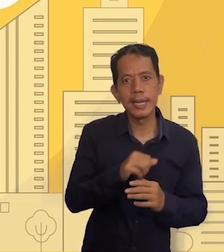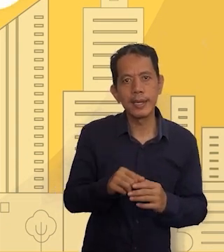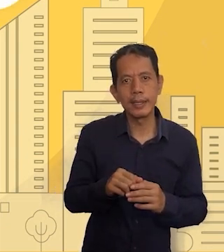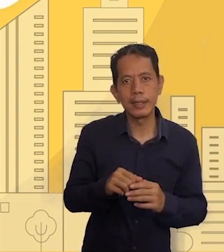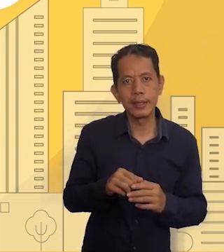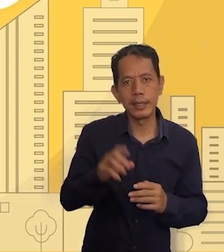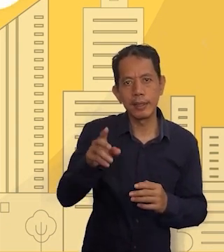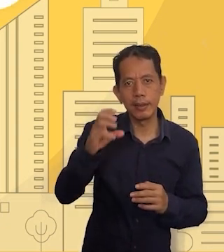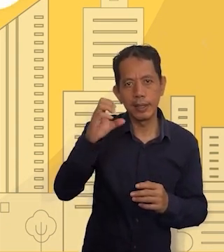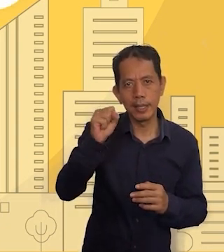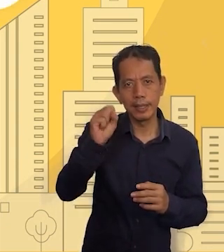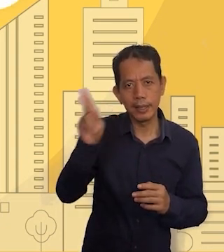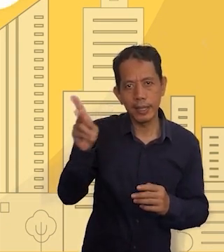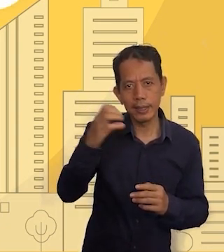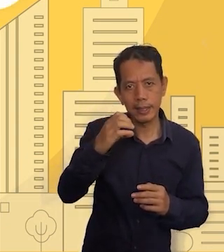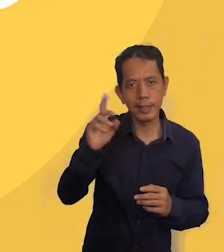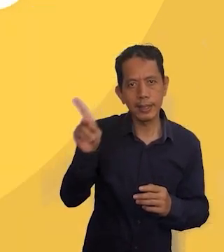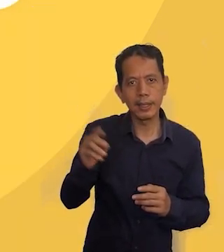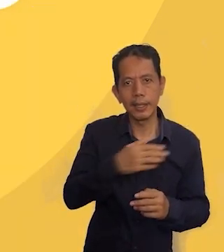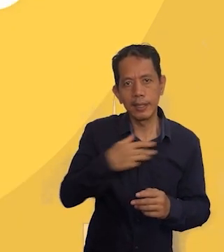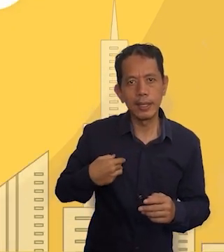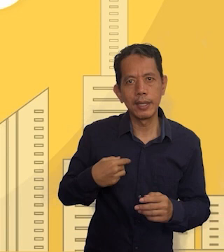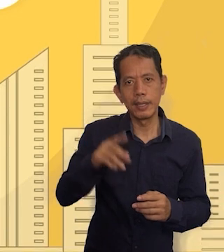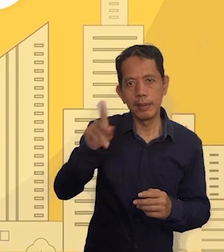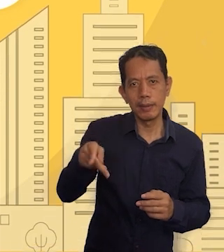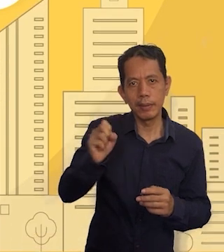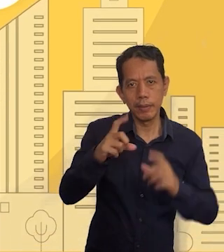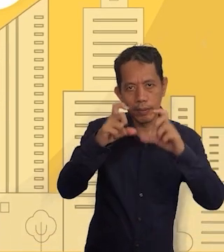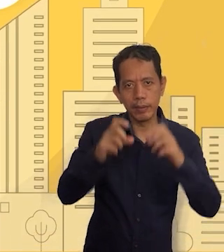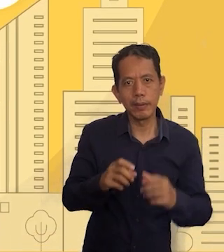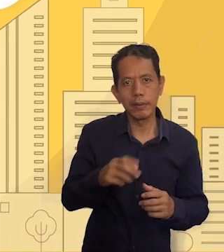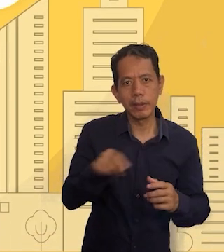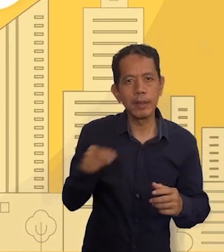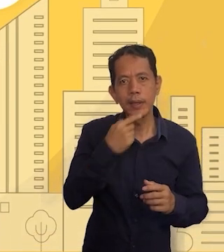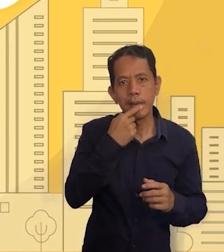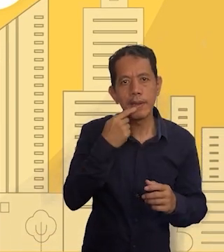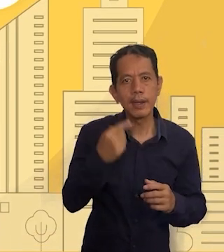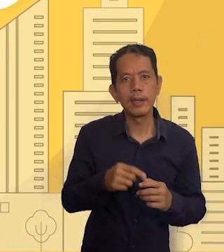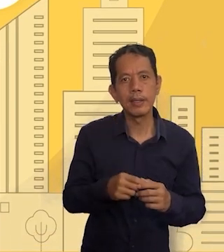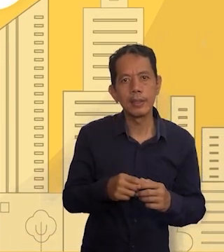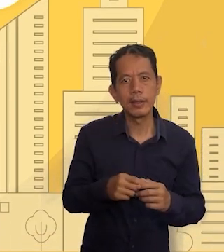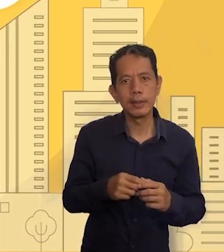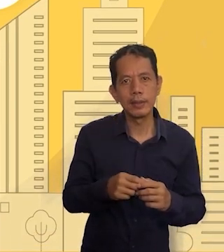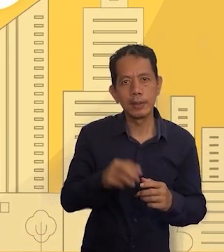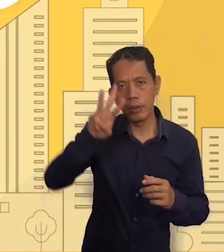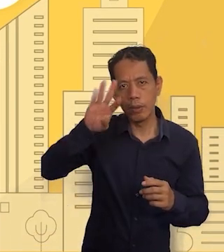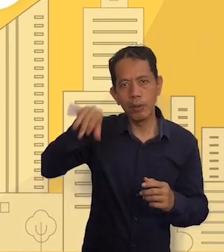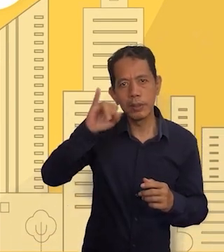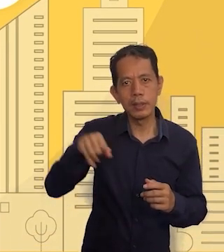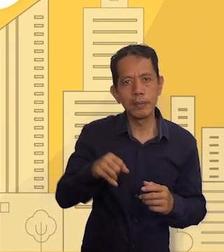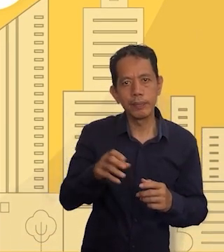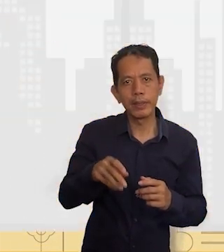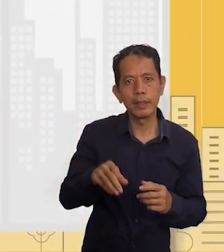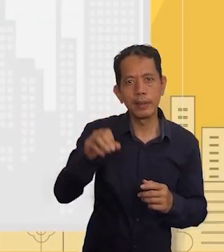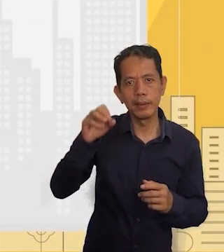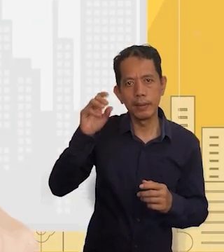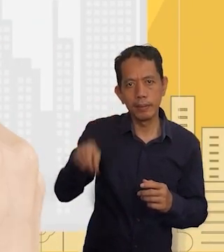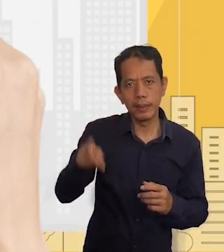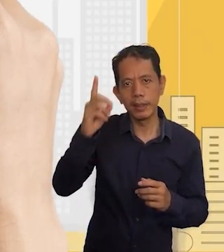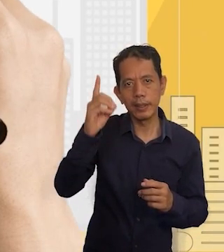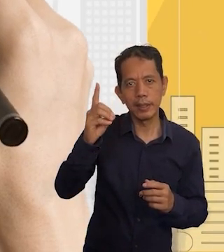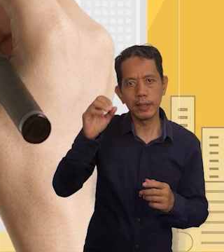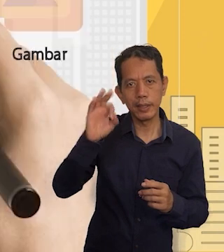kepolisian atau SKCK, dan pas foto dengan latar merah. Wajib dalam